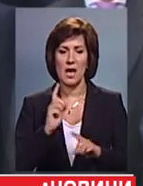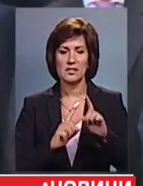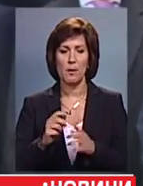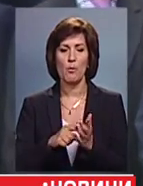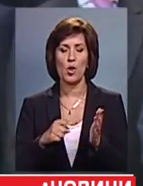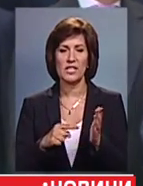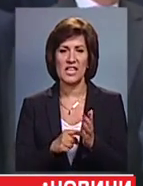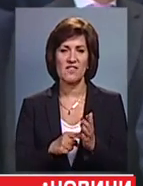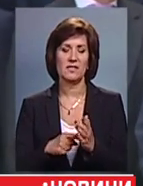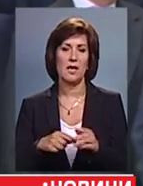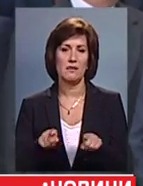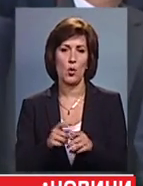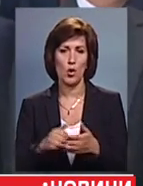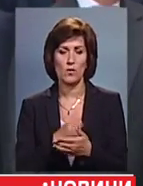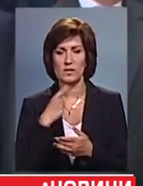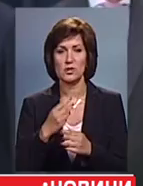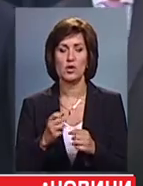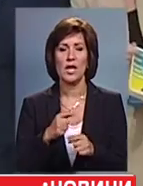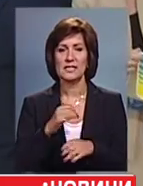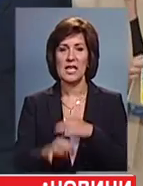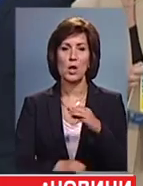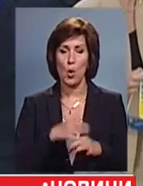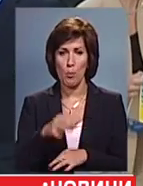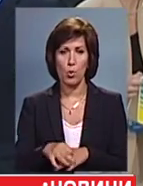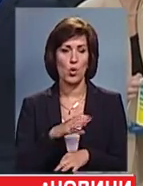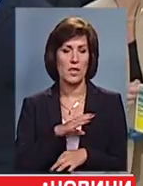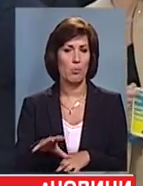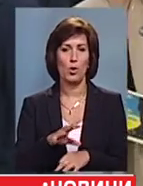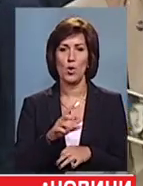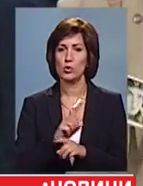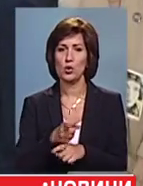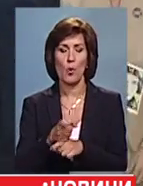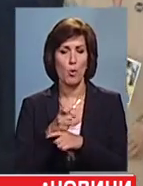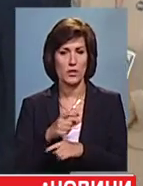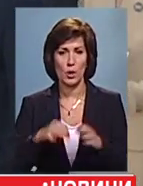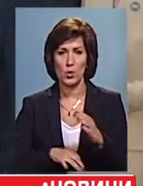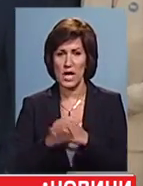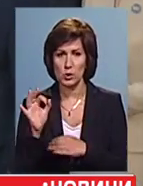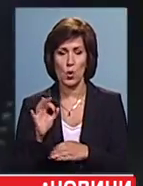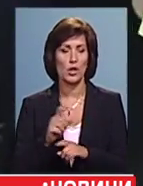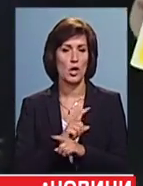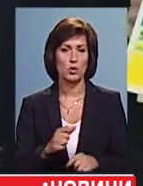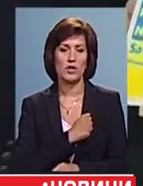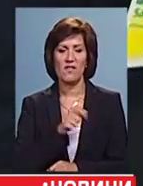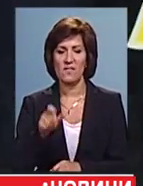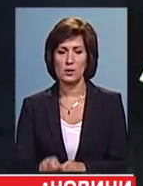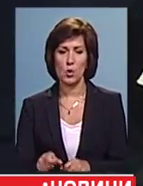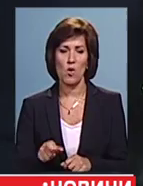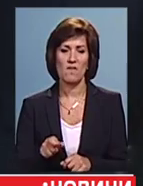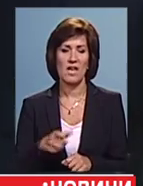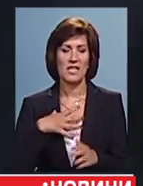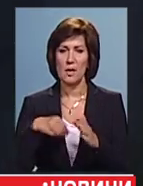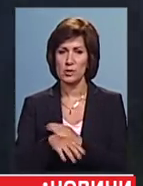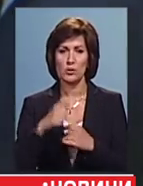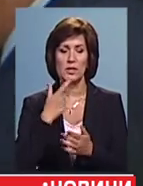новиною, назвав її гарною, що за останню добу 24 години жодного пострілу не пролунало на Сході, жоден наш військовий не